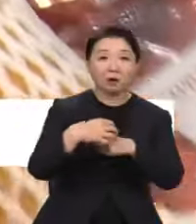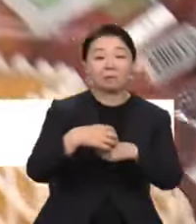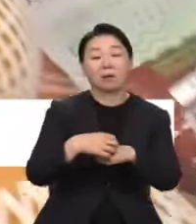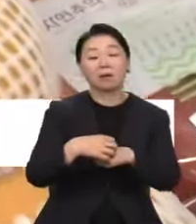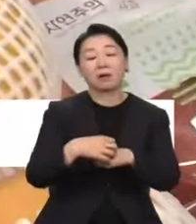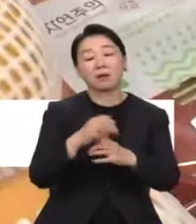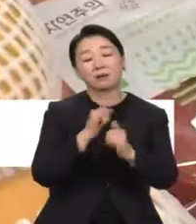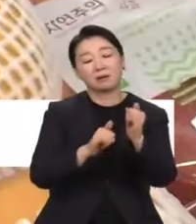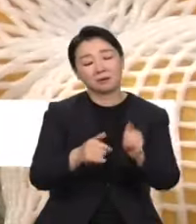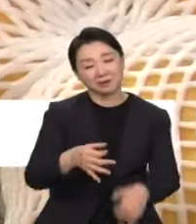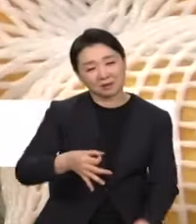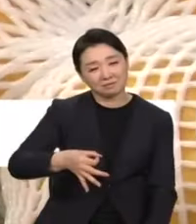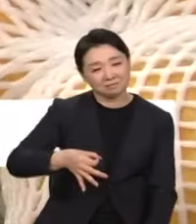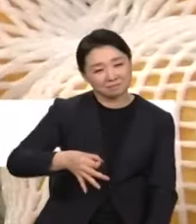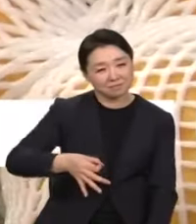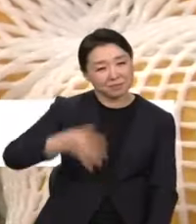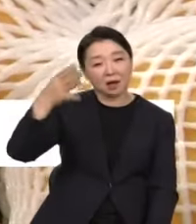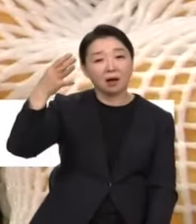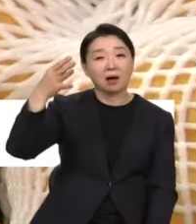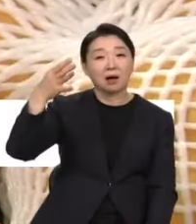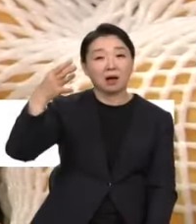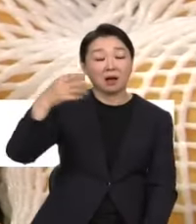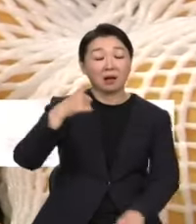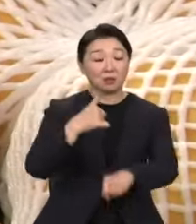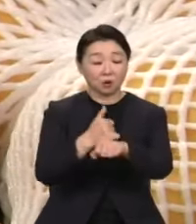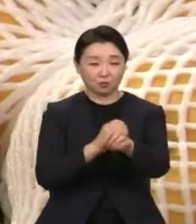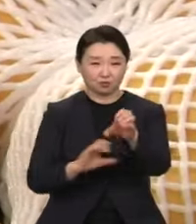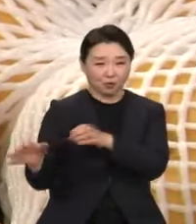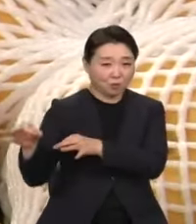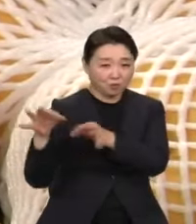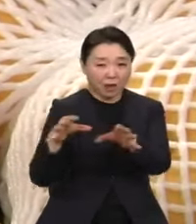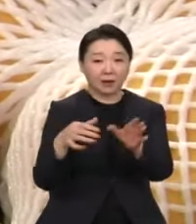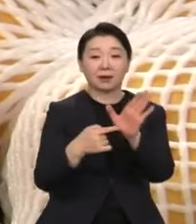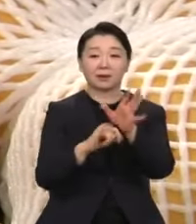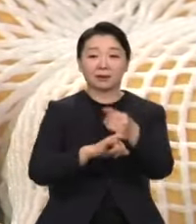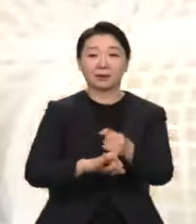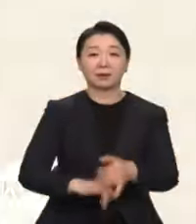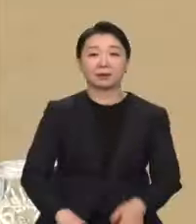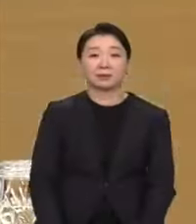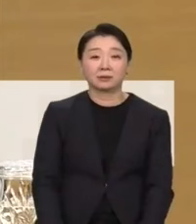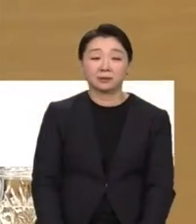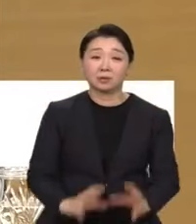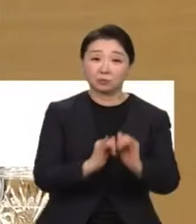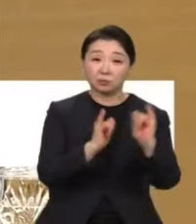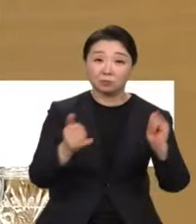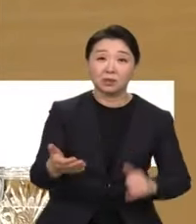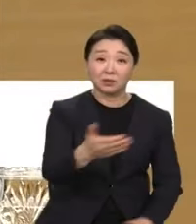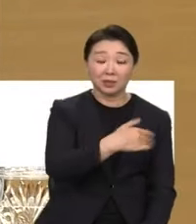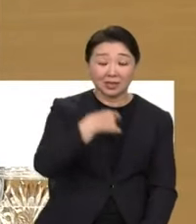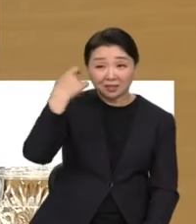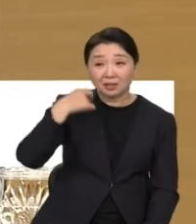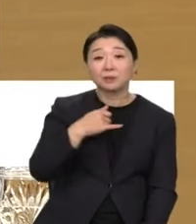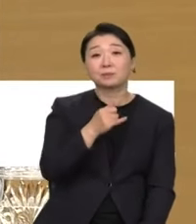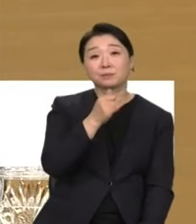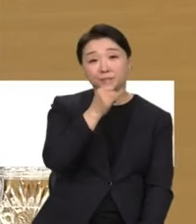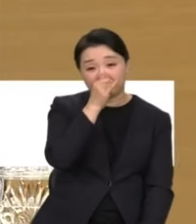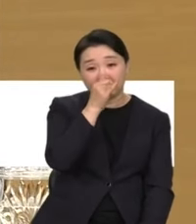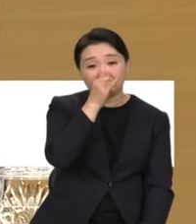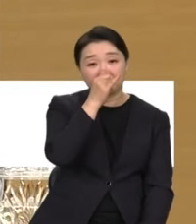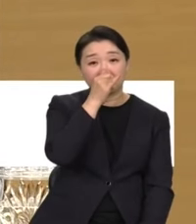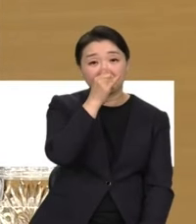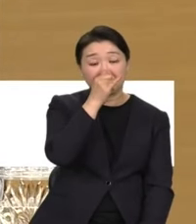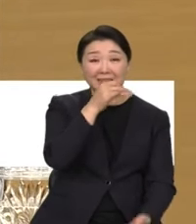최대폭으로 올랐다는 통계가 나오자 추가로 돈을 풀겠다고 했습니다. 국민들이 체감하실 수 있을